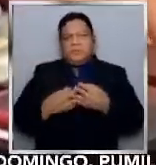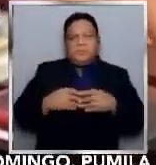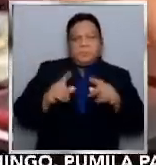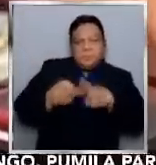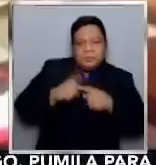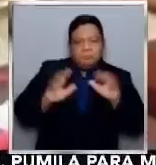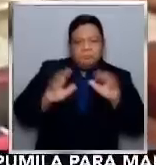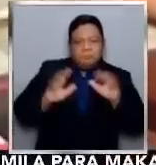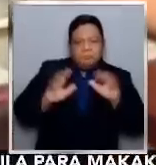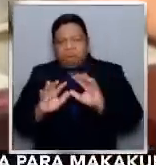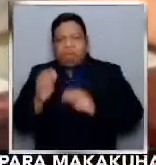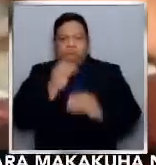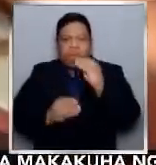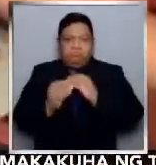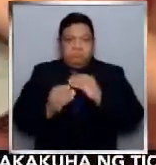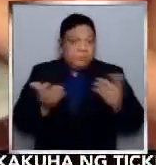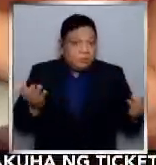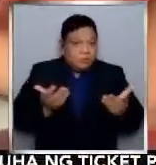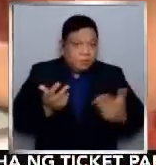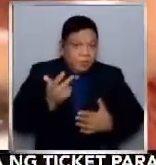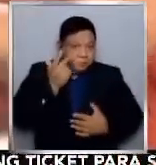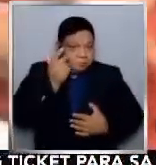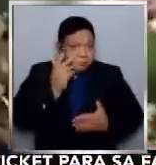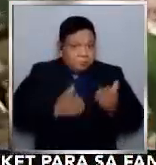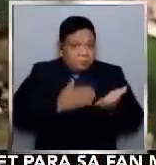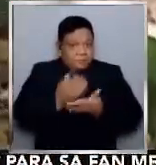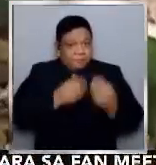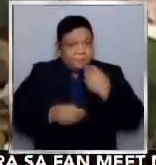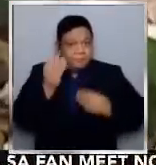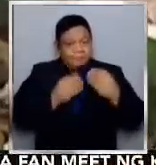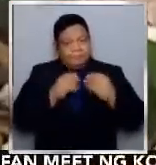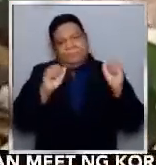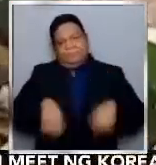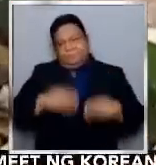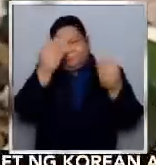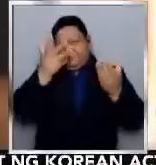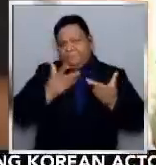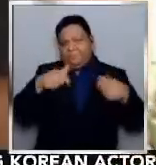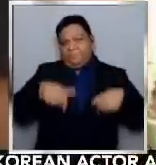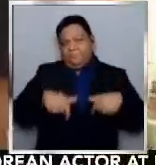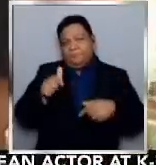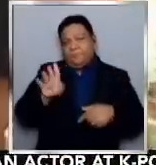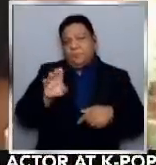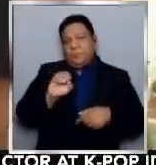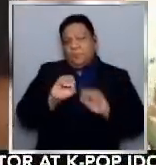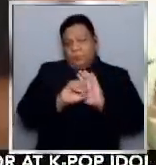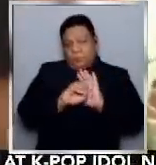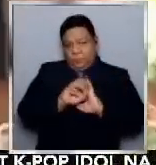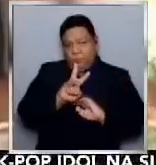susunod na papasyal at mag-food trip? Pwede niyo pong i-share sa 24 Oras Weekend Facebook page ang